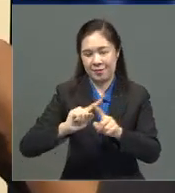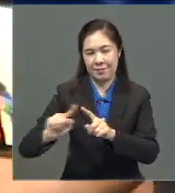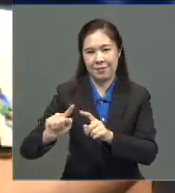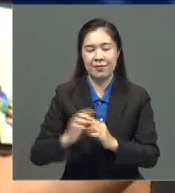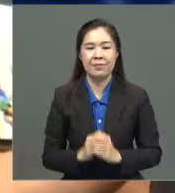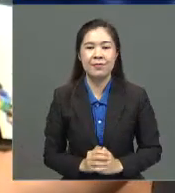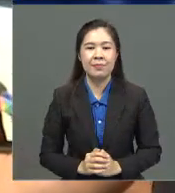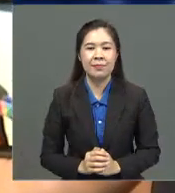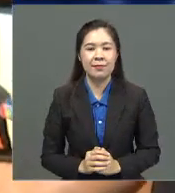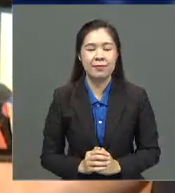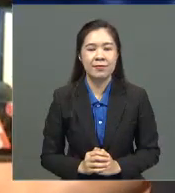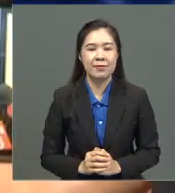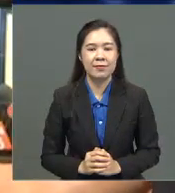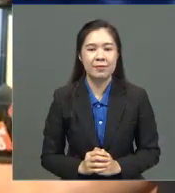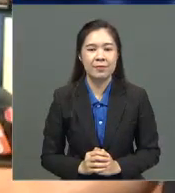ด้าน